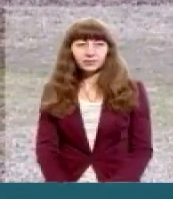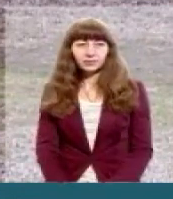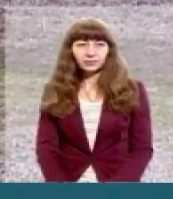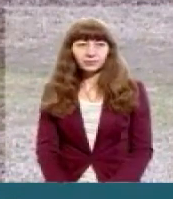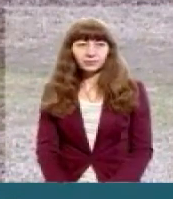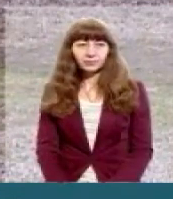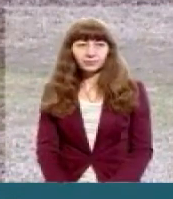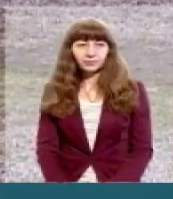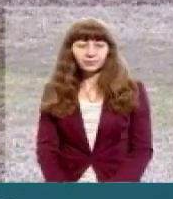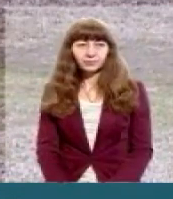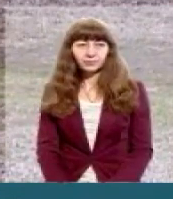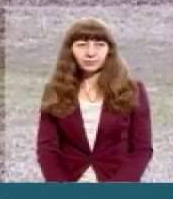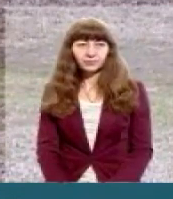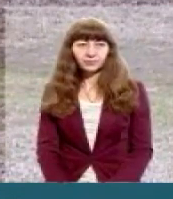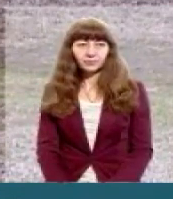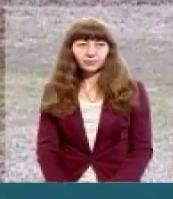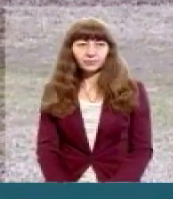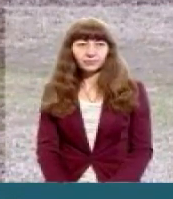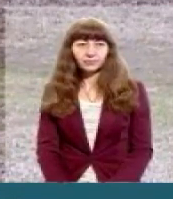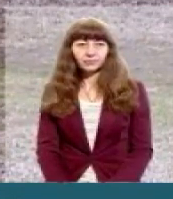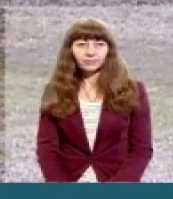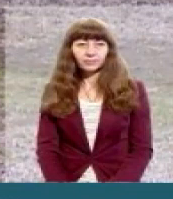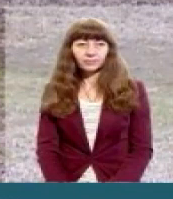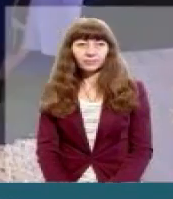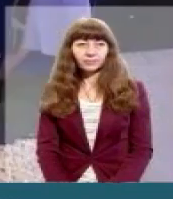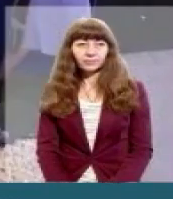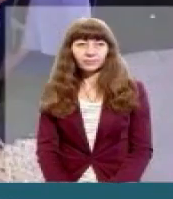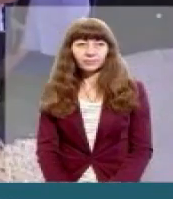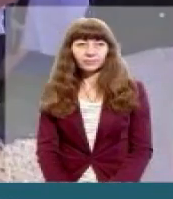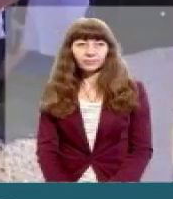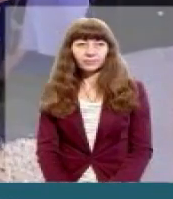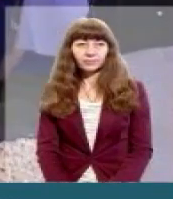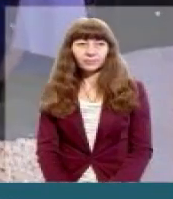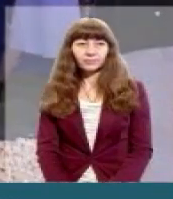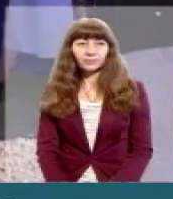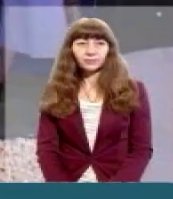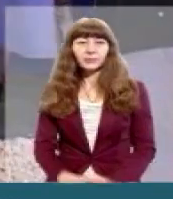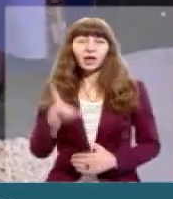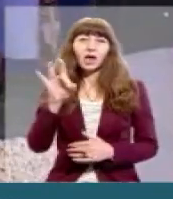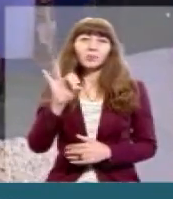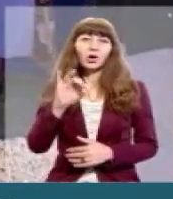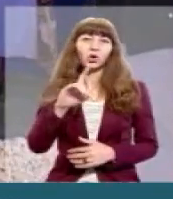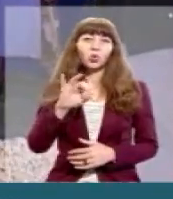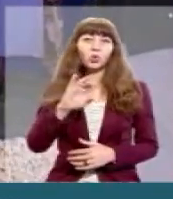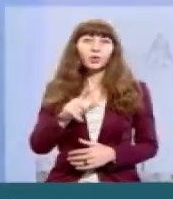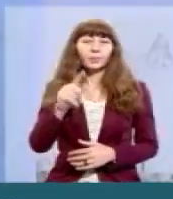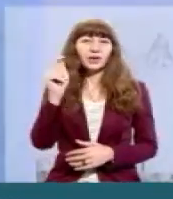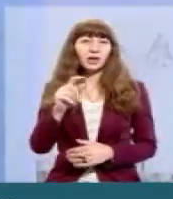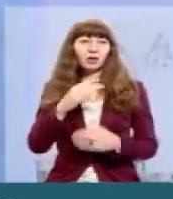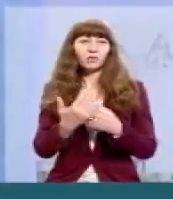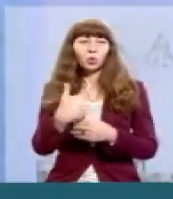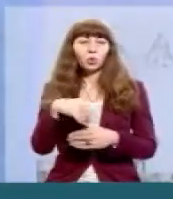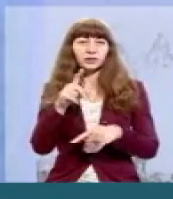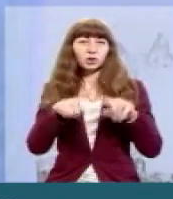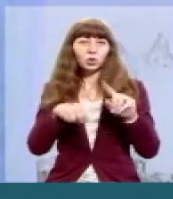тарқап сол құрбан шалуға жан жаққа тарқап кетті. Алмагүл Қамзағалиева Шығыс Қазақстан өңірінен туысқандарына қонаққа